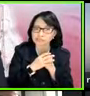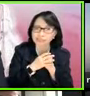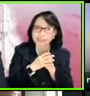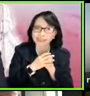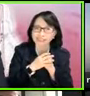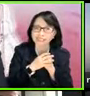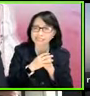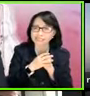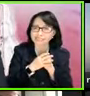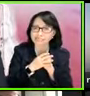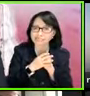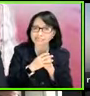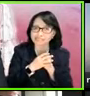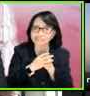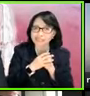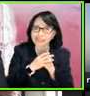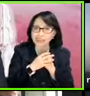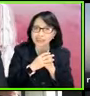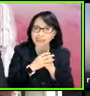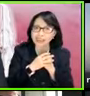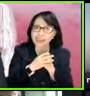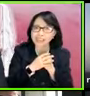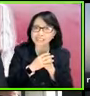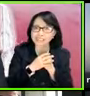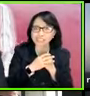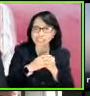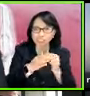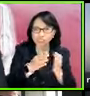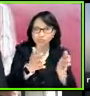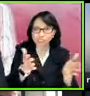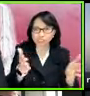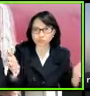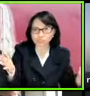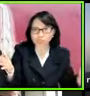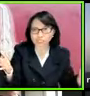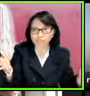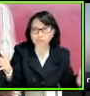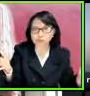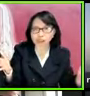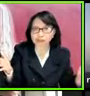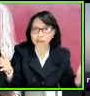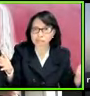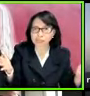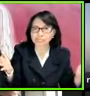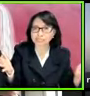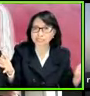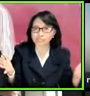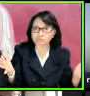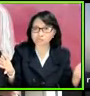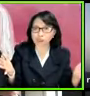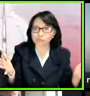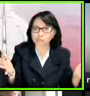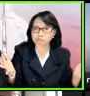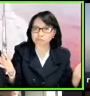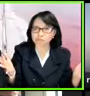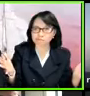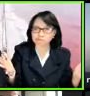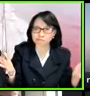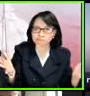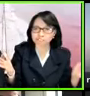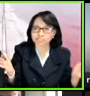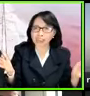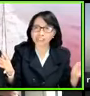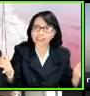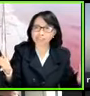dan hari ini ia Kristus itu sudah terbuka bagi kita semua